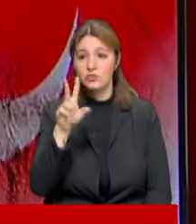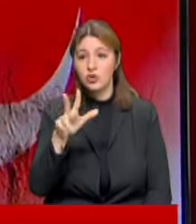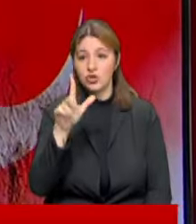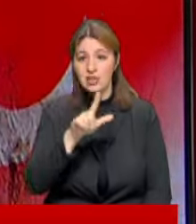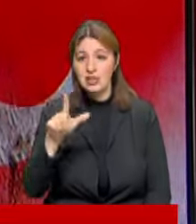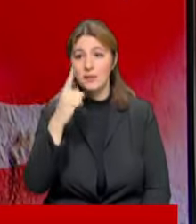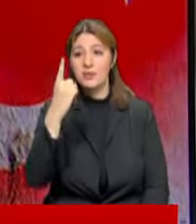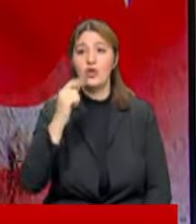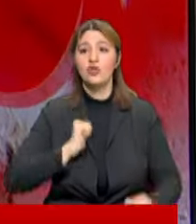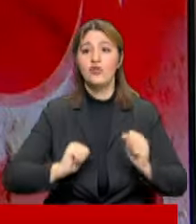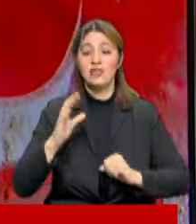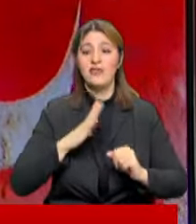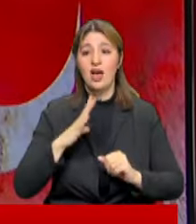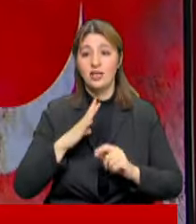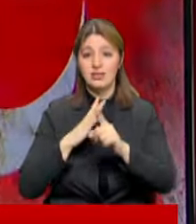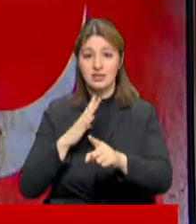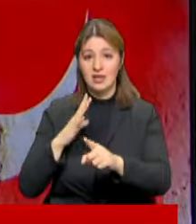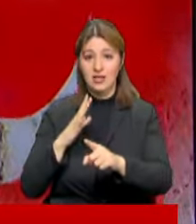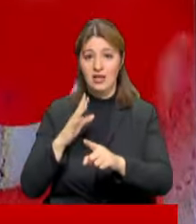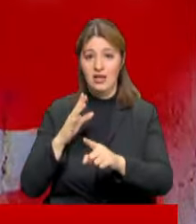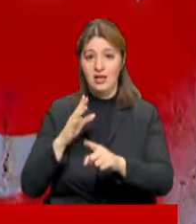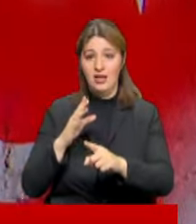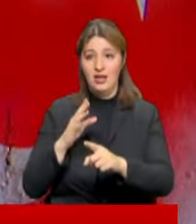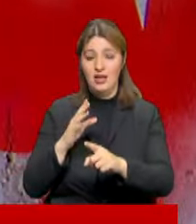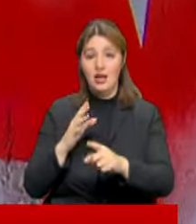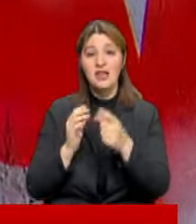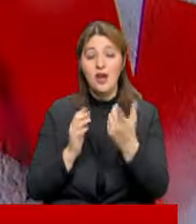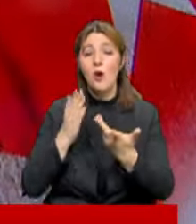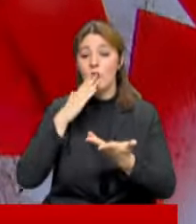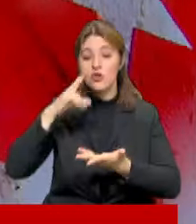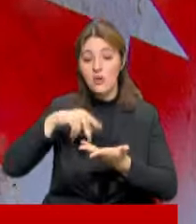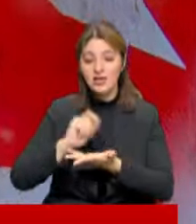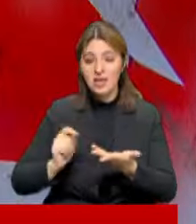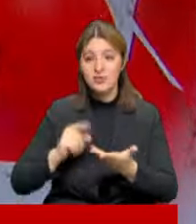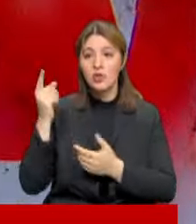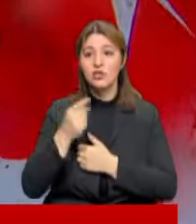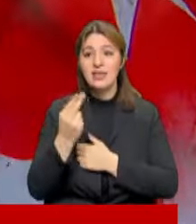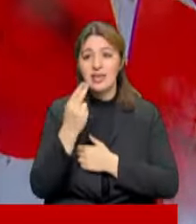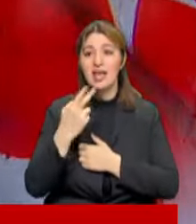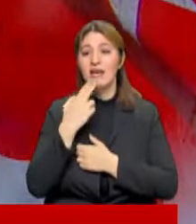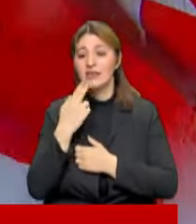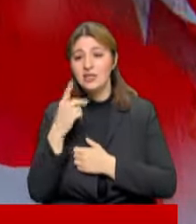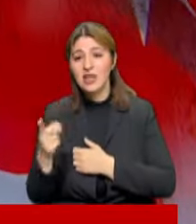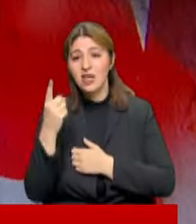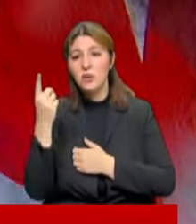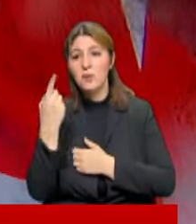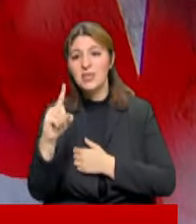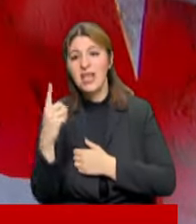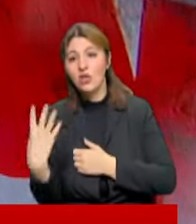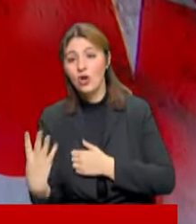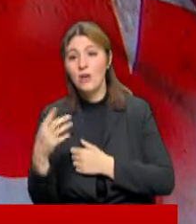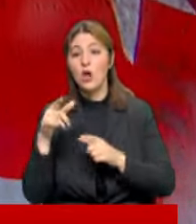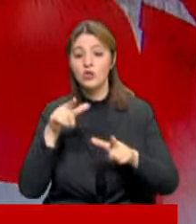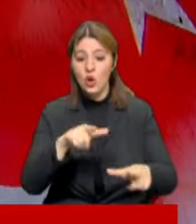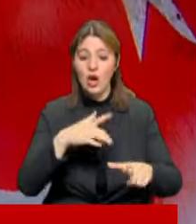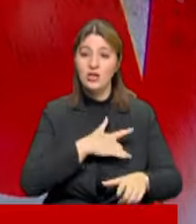vardı Darül funun Saray İstanbul Üniversitesi olacaktır Okuma yazma oranı % 7 erkeklerde kadınlarda b000 4 ama doğu